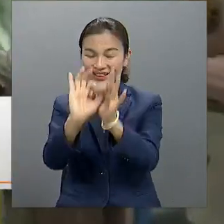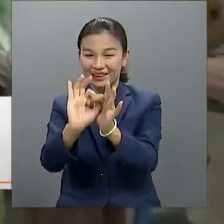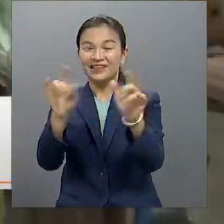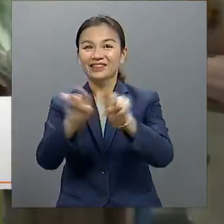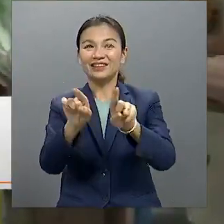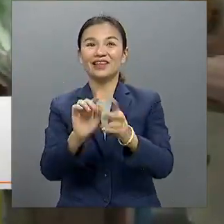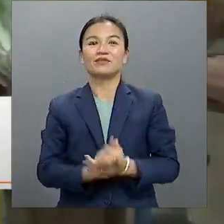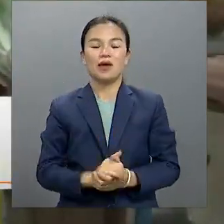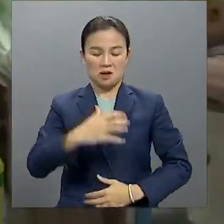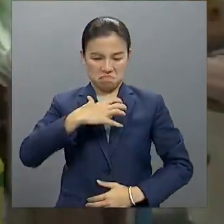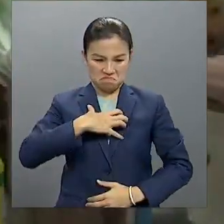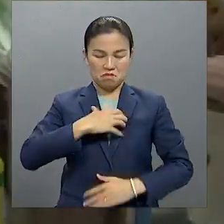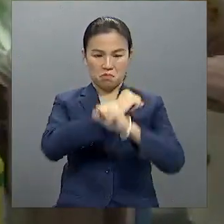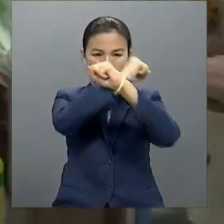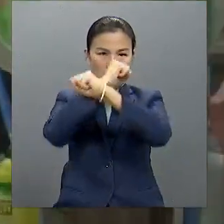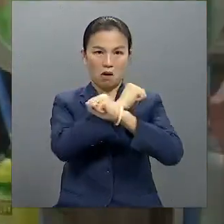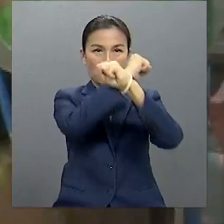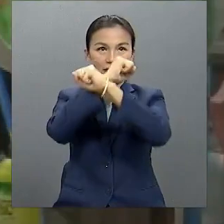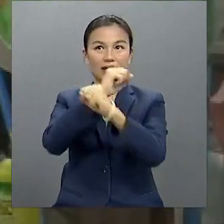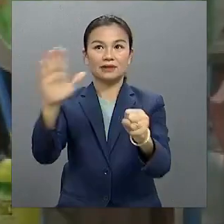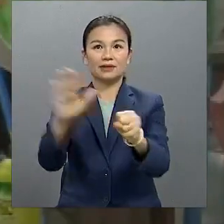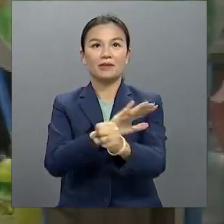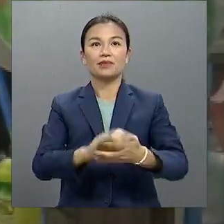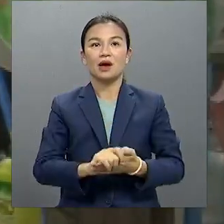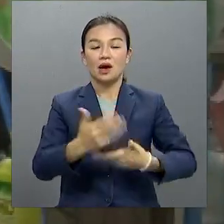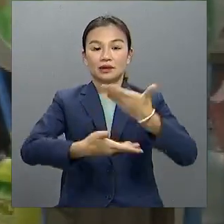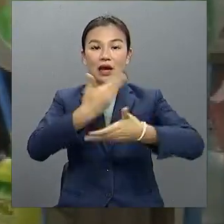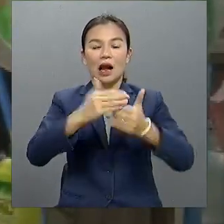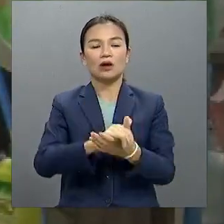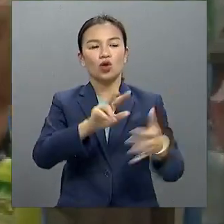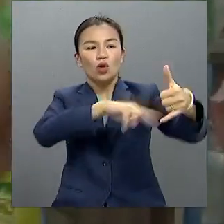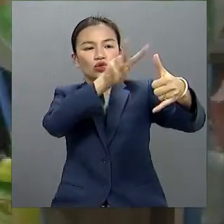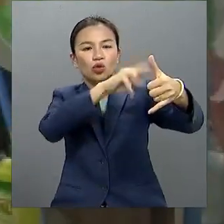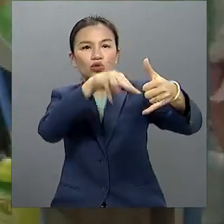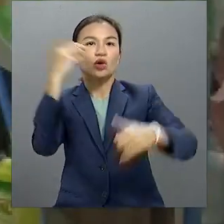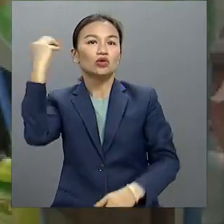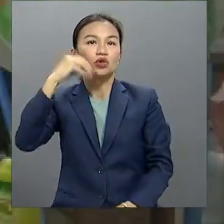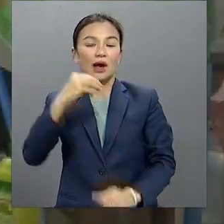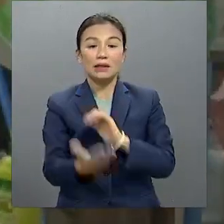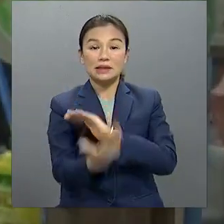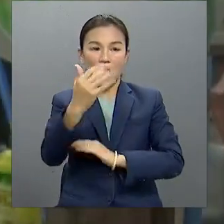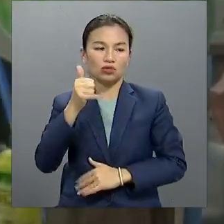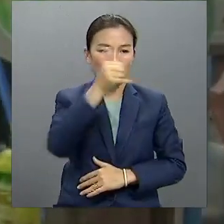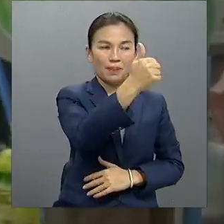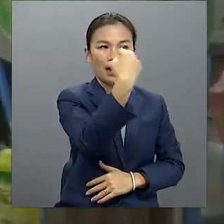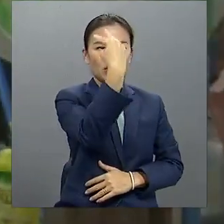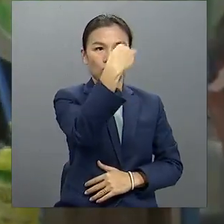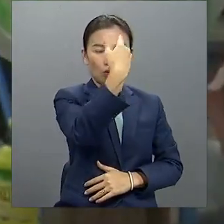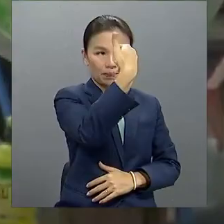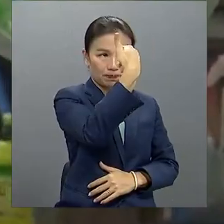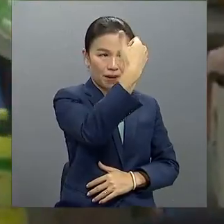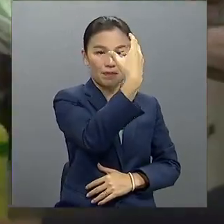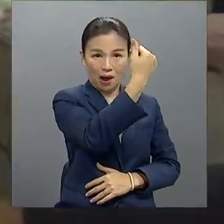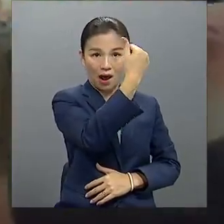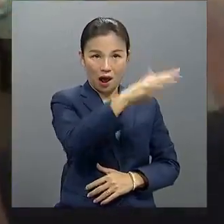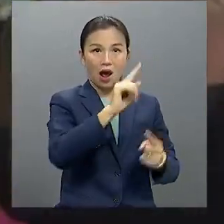ที่อะค่ะตลาดเขาก็จะตรวจทุกครั้งแล้วก็เช้ามาเราก็ต้องไปวัดอุณหภูมิก่อนแล้วก็จะมีปั๊มบัตรอย่างเงี้ย